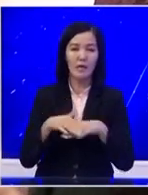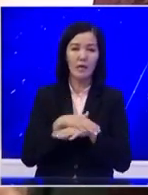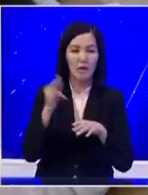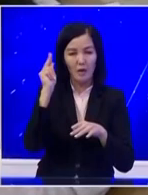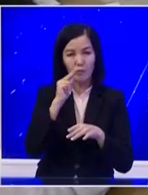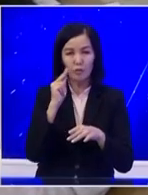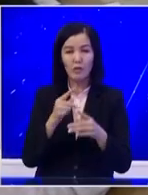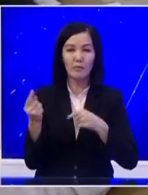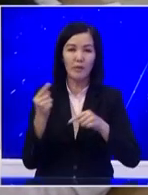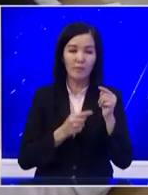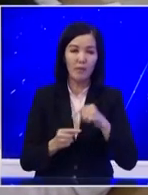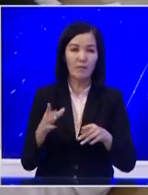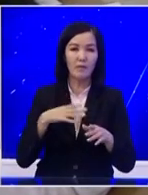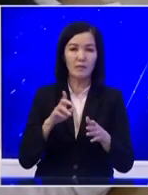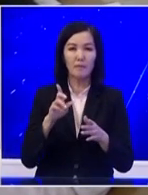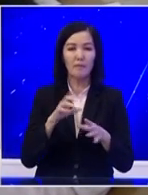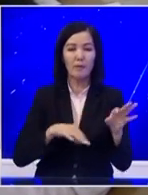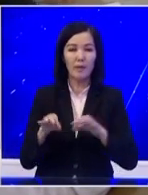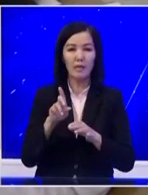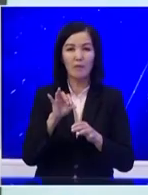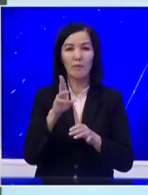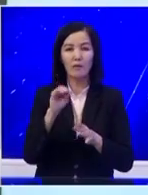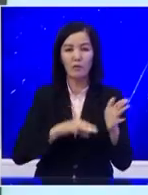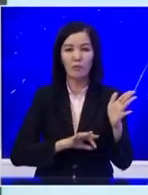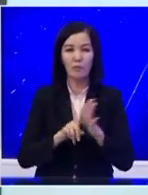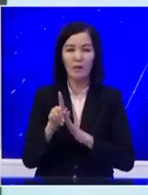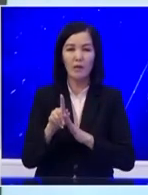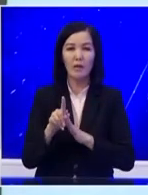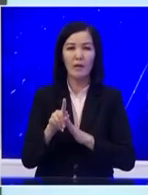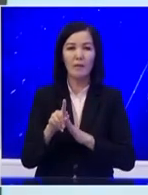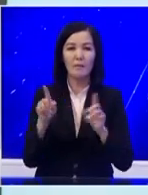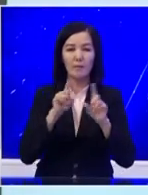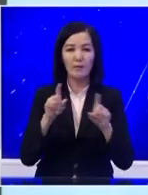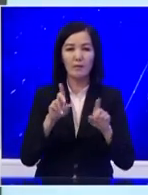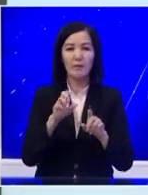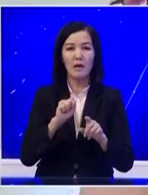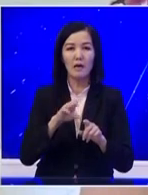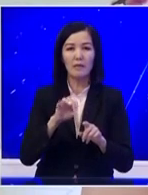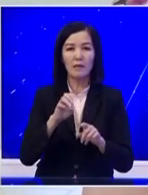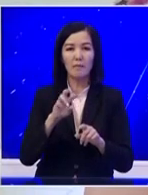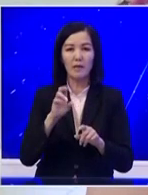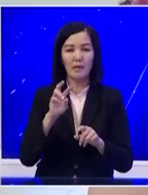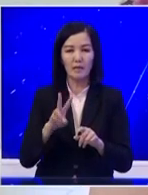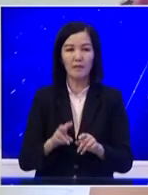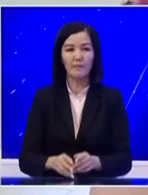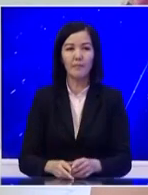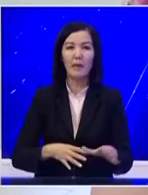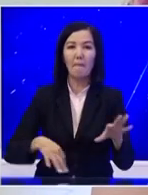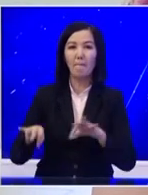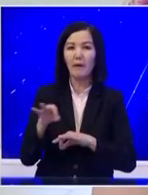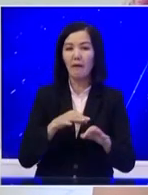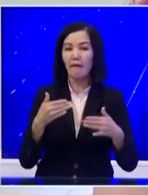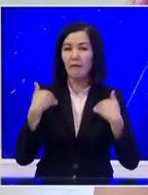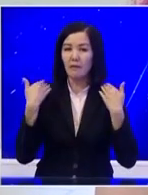основам предпринимательства по проекту «Бастау Бизнес» проводится на базе Палаты предпринимателей – это Микен. Этот проект предназначен